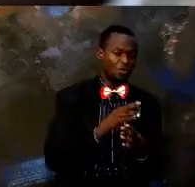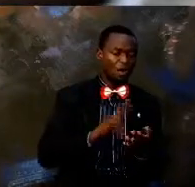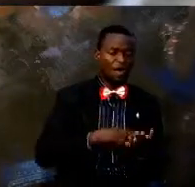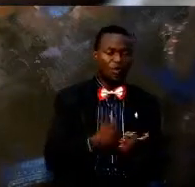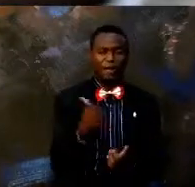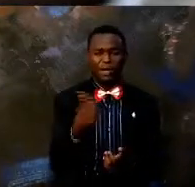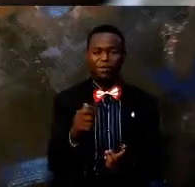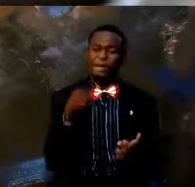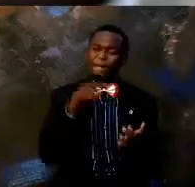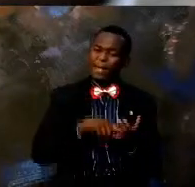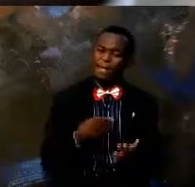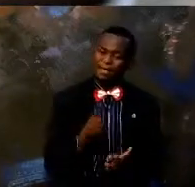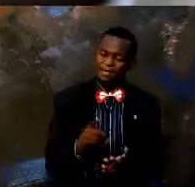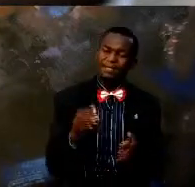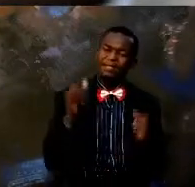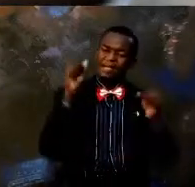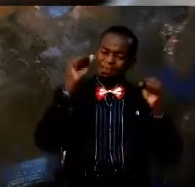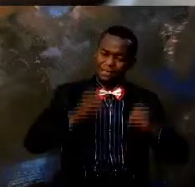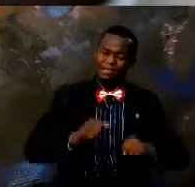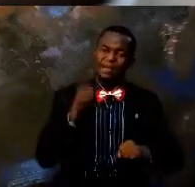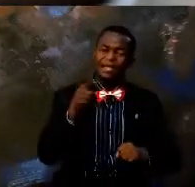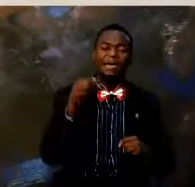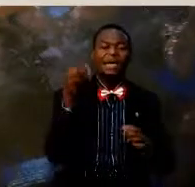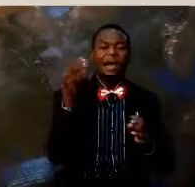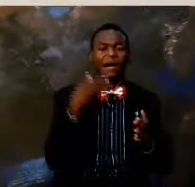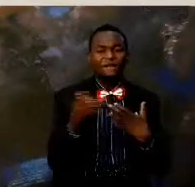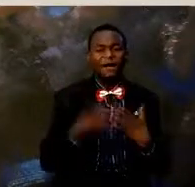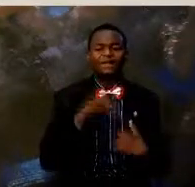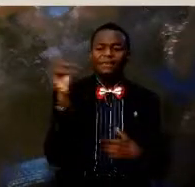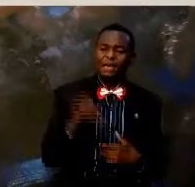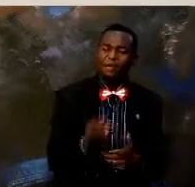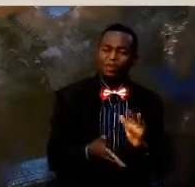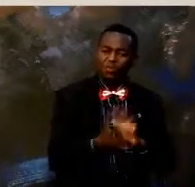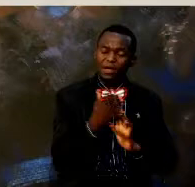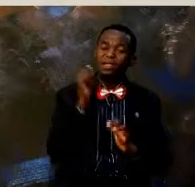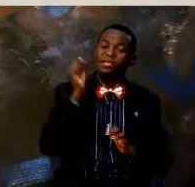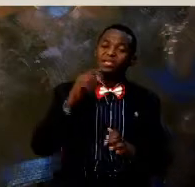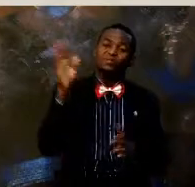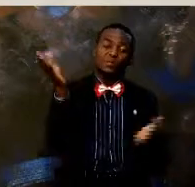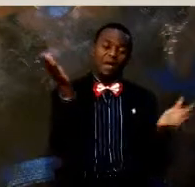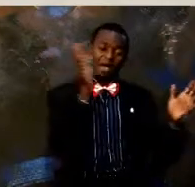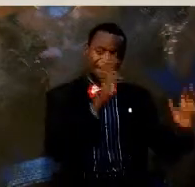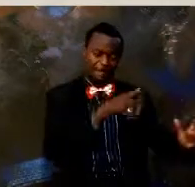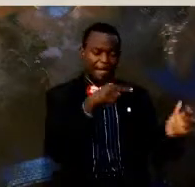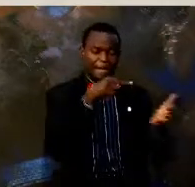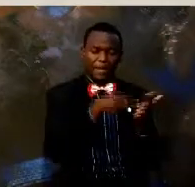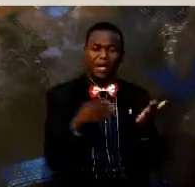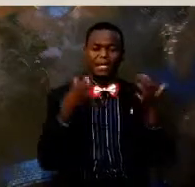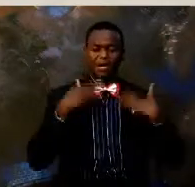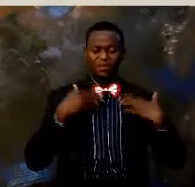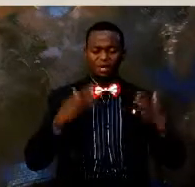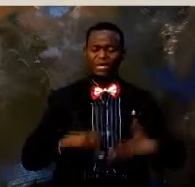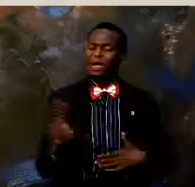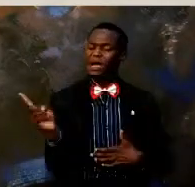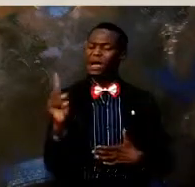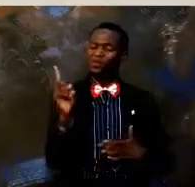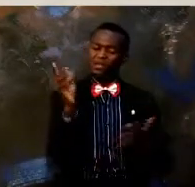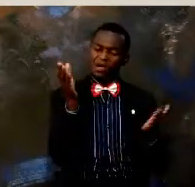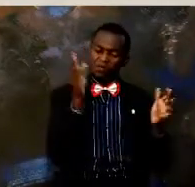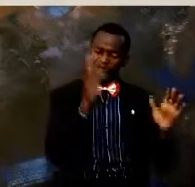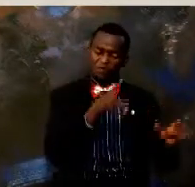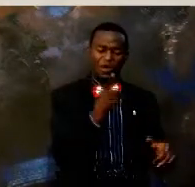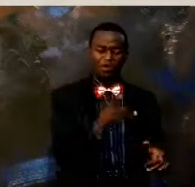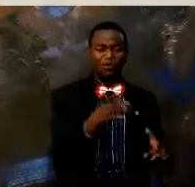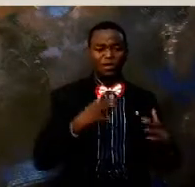yake ni hivi, angalipaswa na yeye atende dhambi kwanza ndipo afe. Maana mwili hautakufa ule uhai,